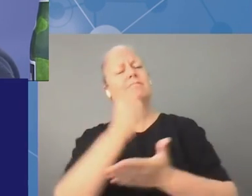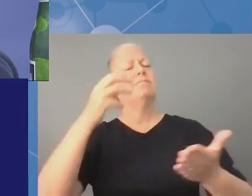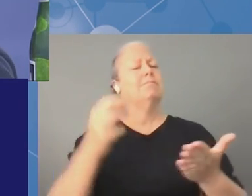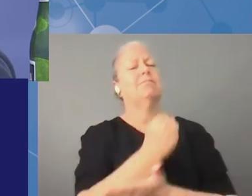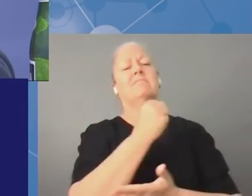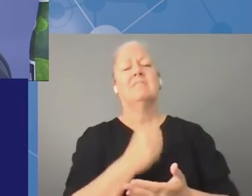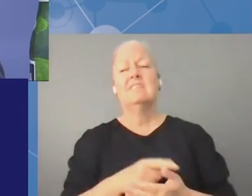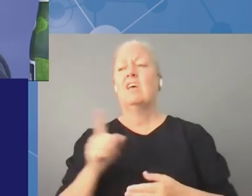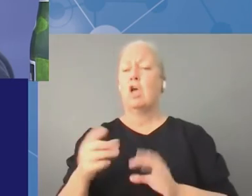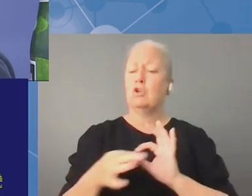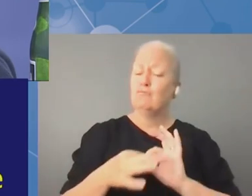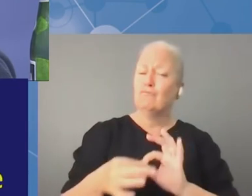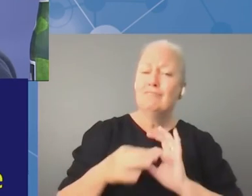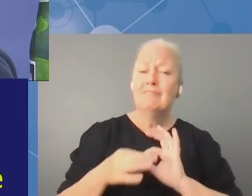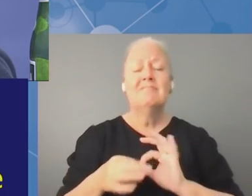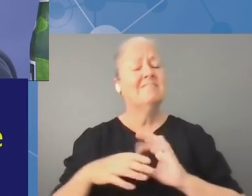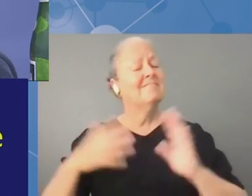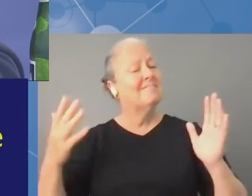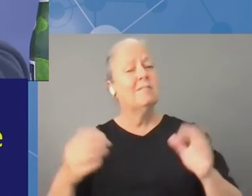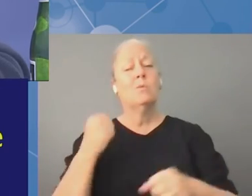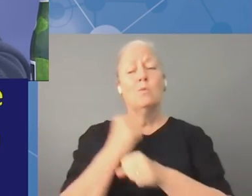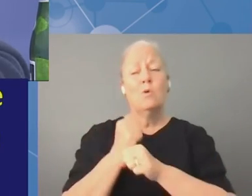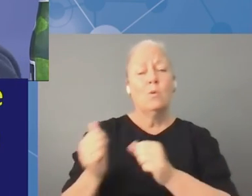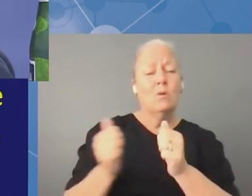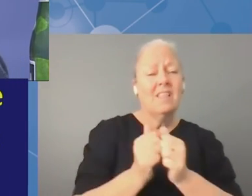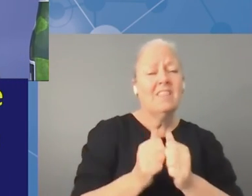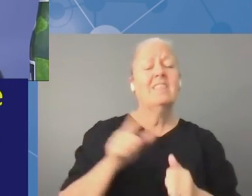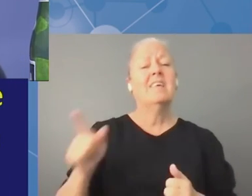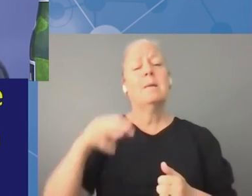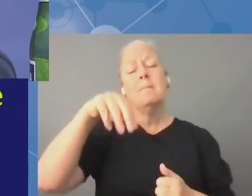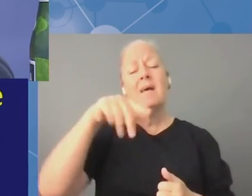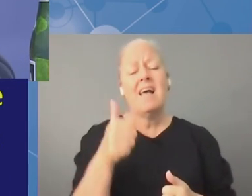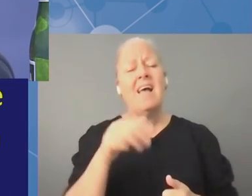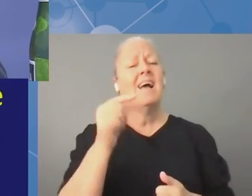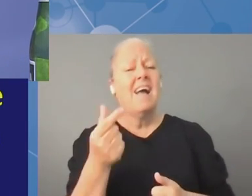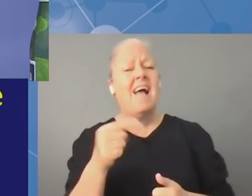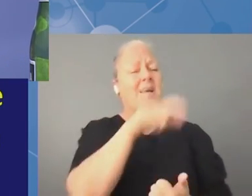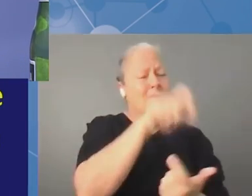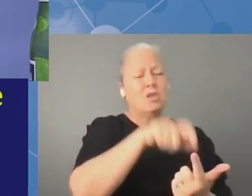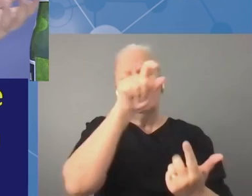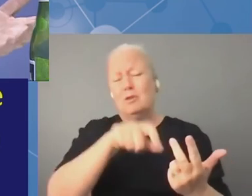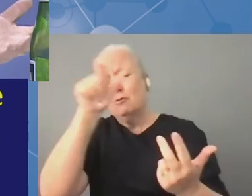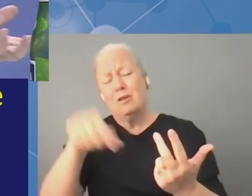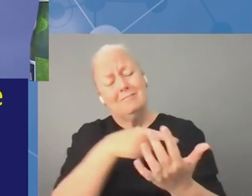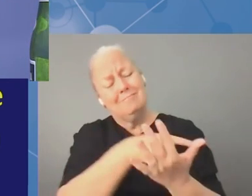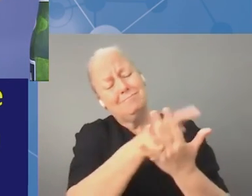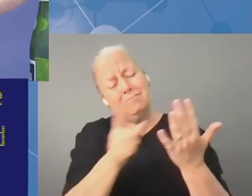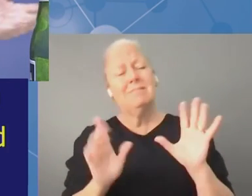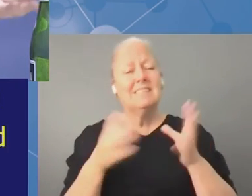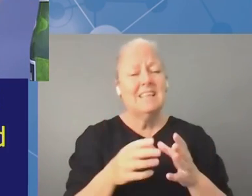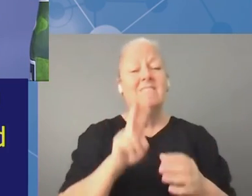В том смысле, как они подошли к организации этого саммита. Благодарю хозяев, благодарю Пшаймака,